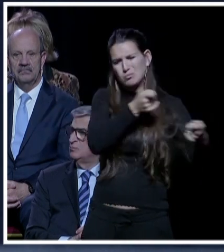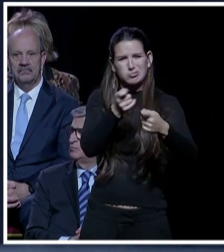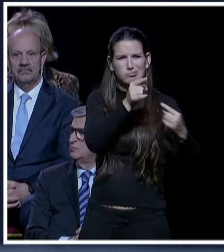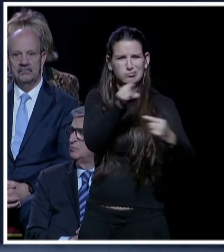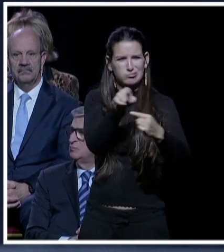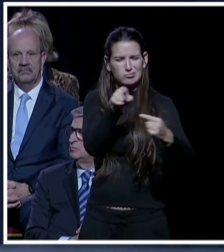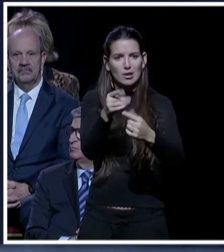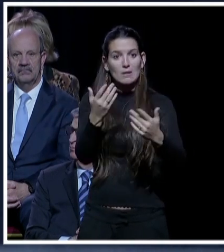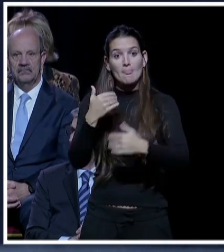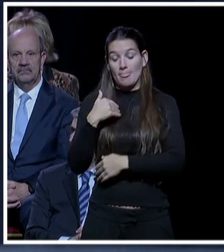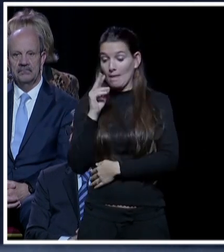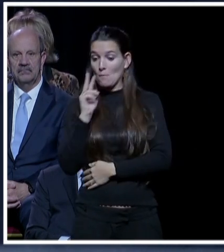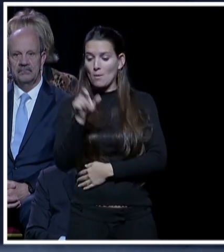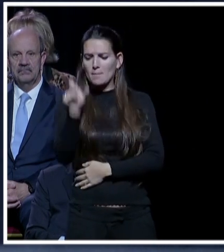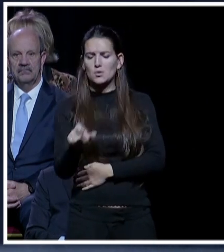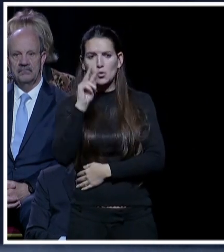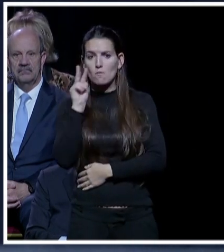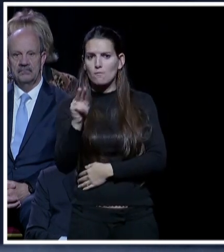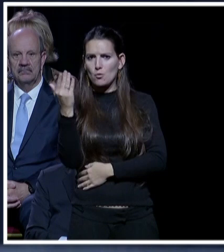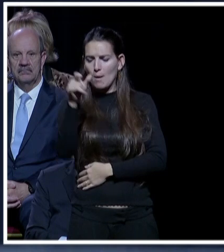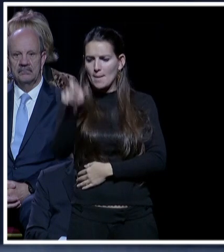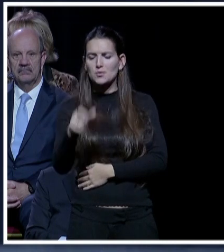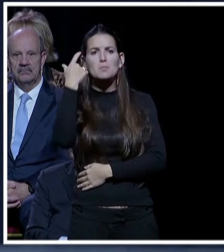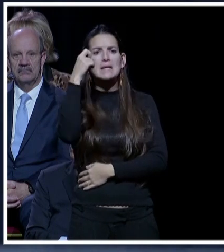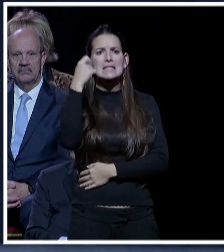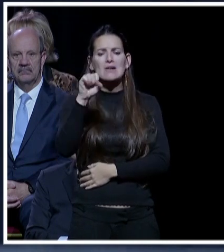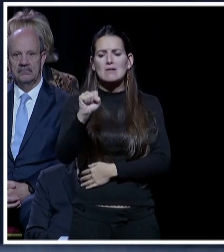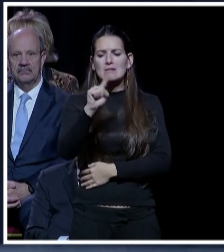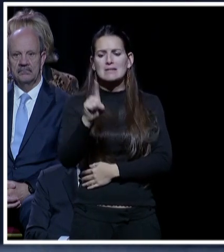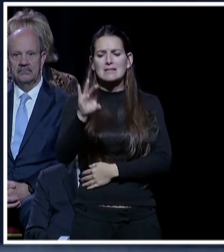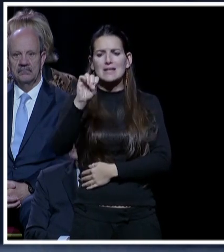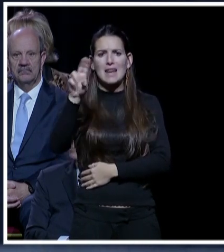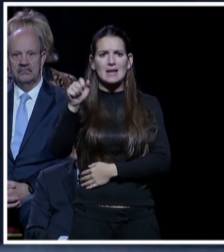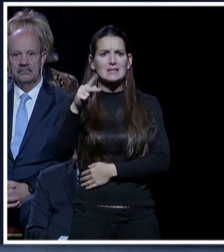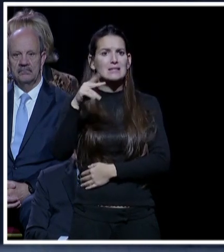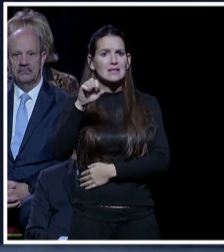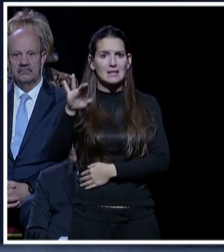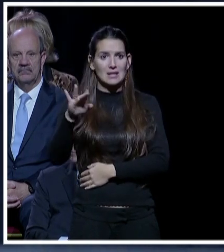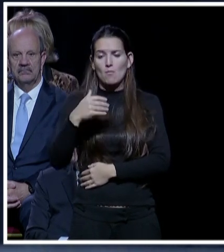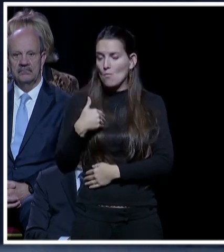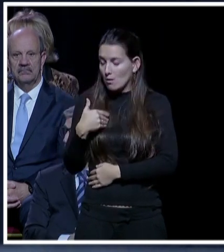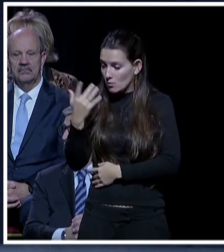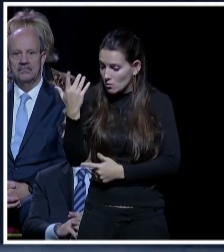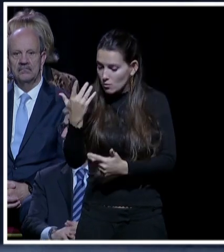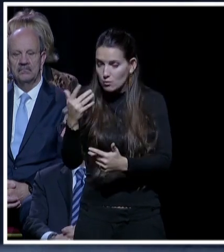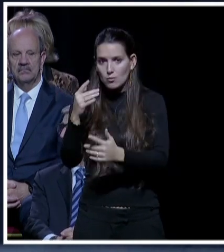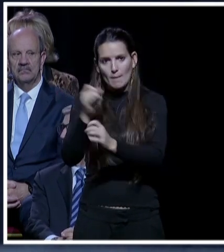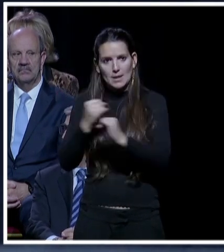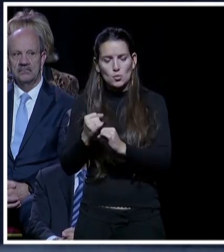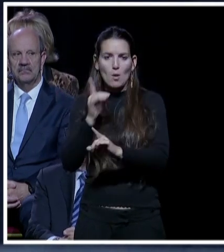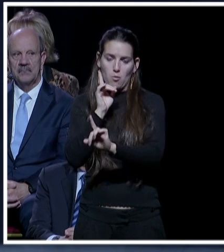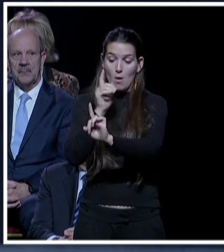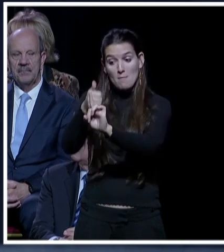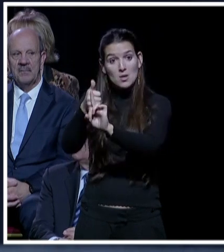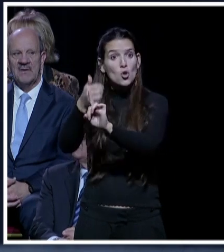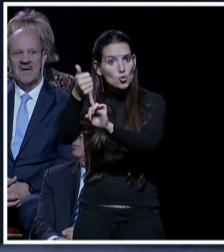émouvant d'entendre le président Zelensky, que j'admire profondément parce qu'il a eu le courage de rester dans son pays alors qu'on lui